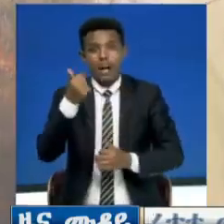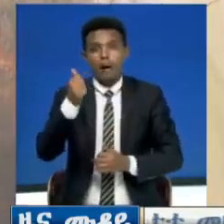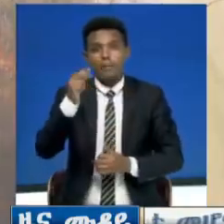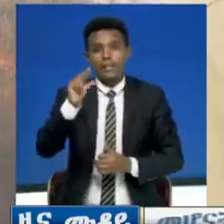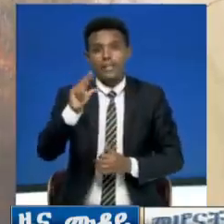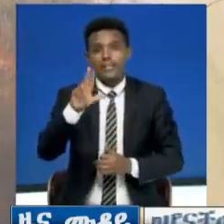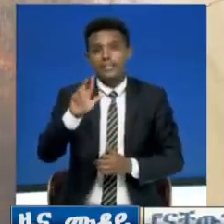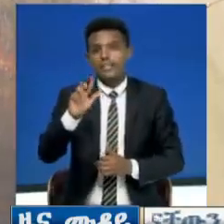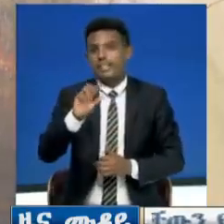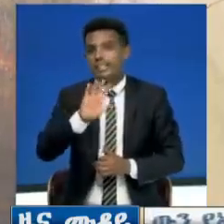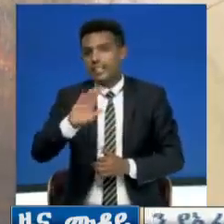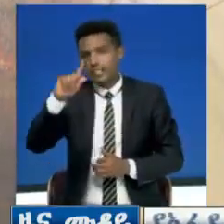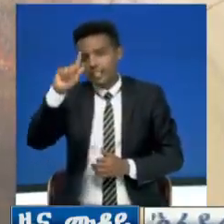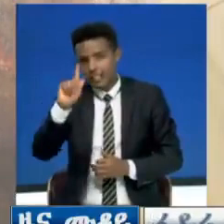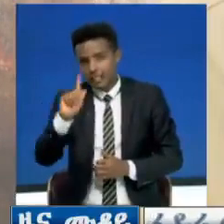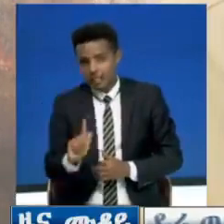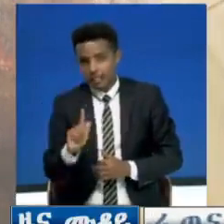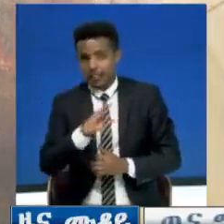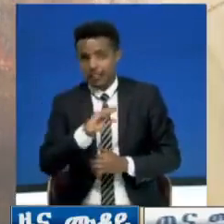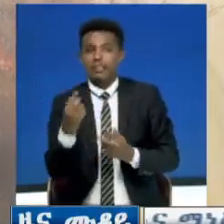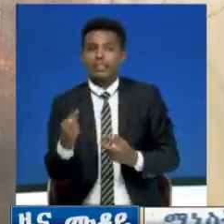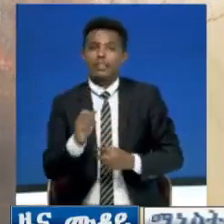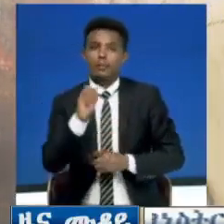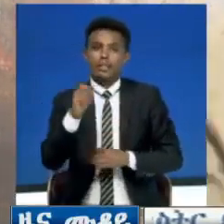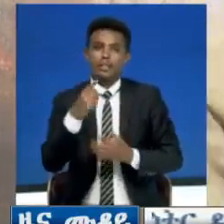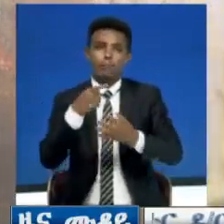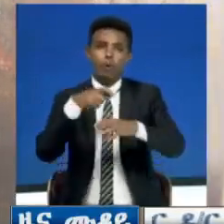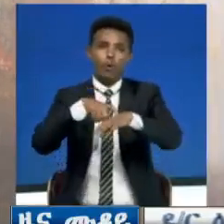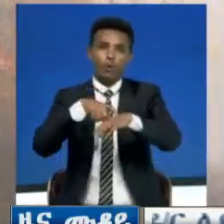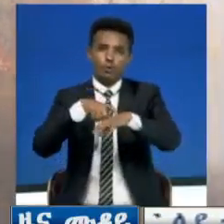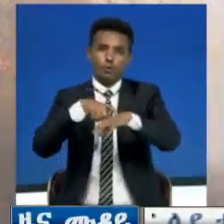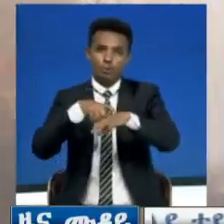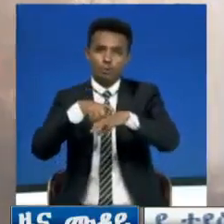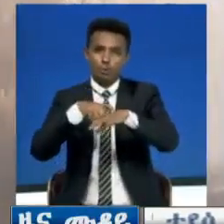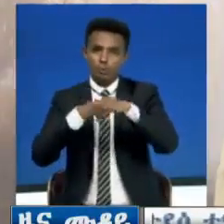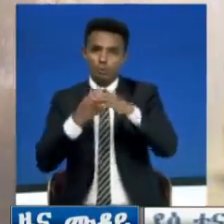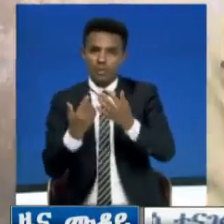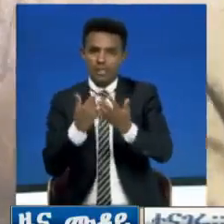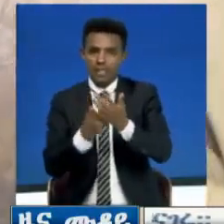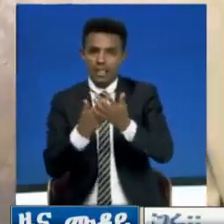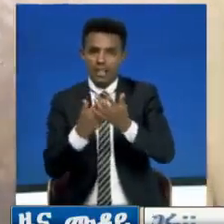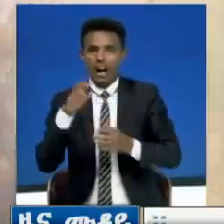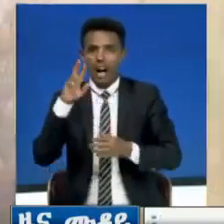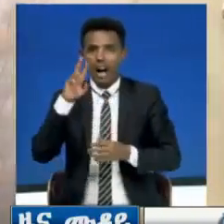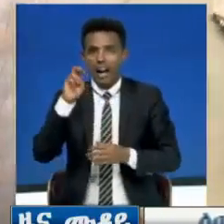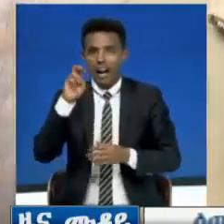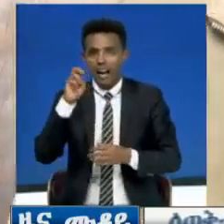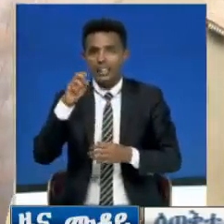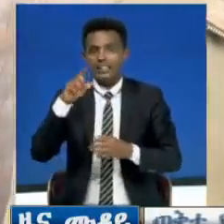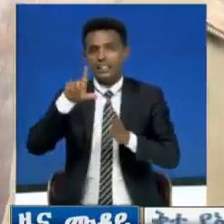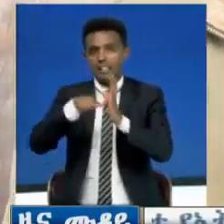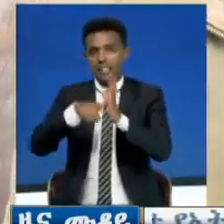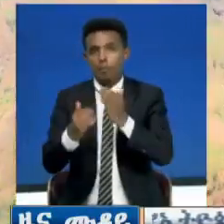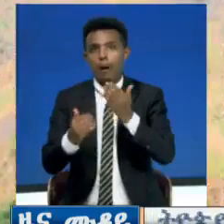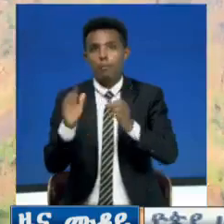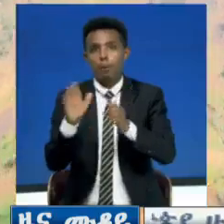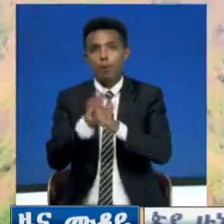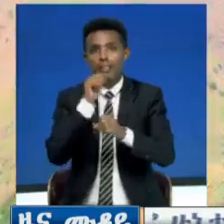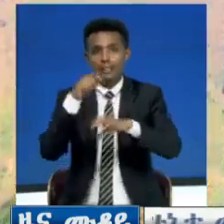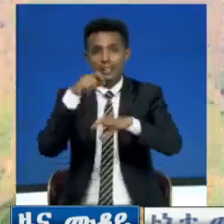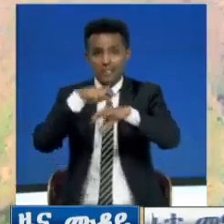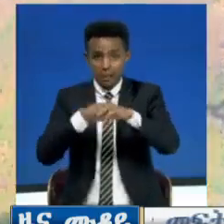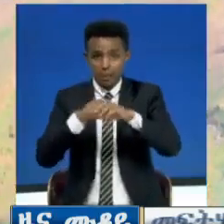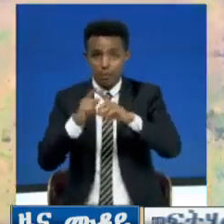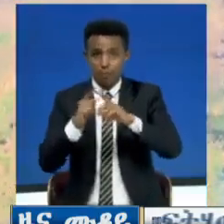አድግሴ ቀበሌና ምድገብሳ ቀበሌ በወቅቱ 20 ደቂቃ ባልሞላ ጊዜ ውስጥ ደርሰው ነው እሳቱን በቁጥጥር ስር የዋሉት። በተጨማሪም